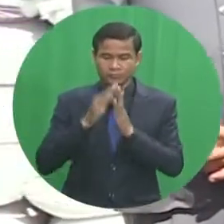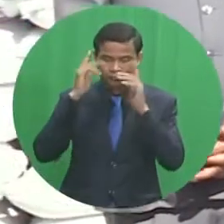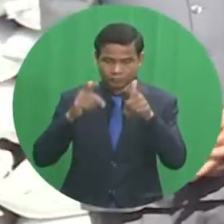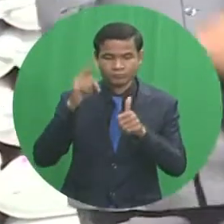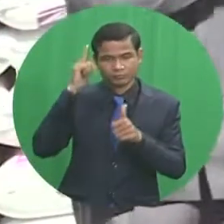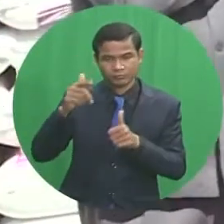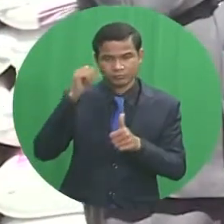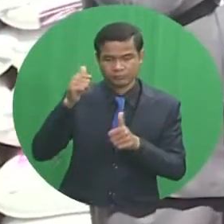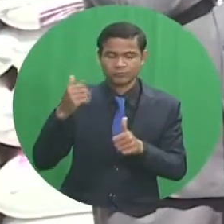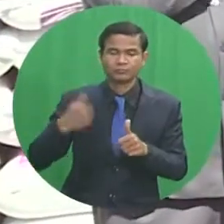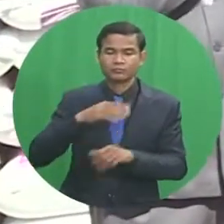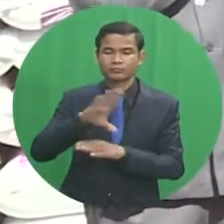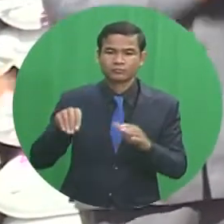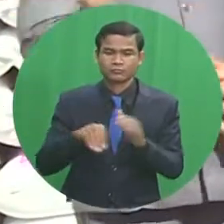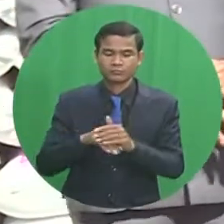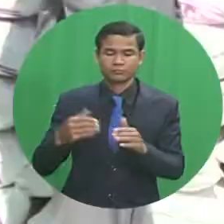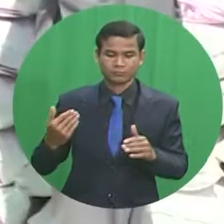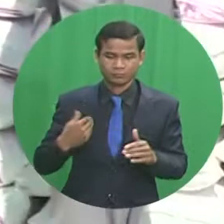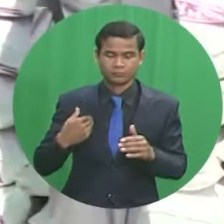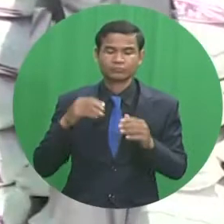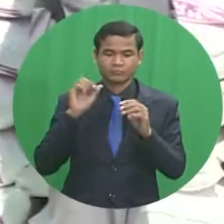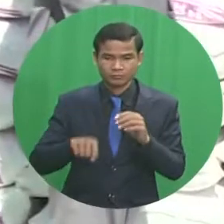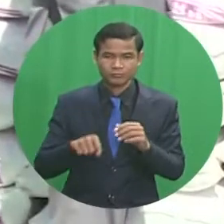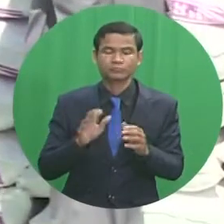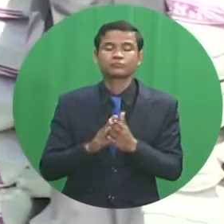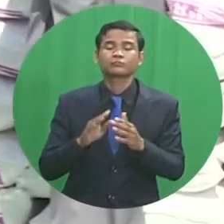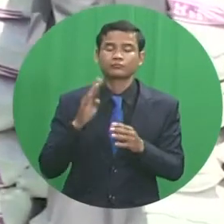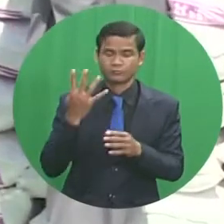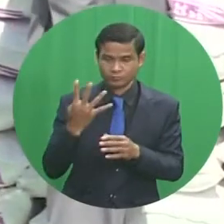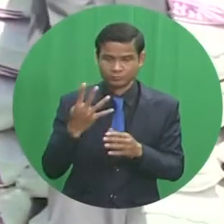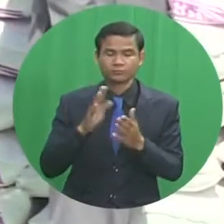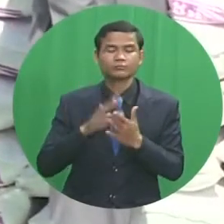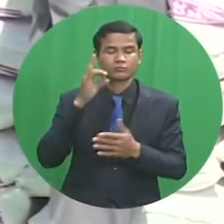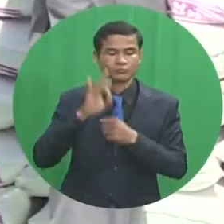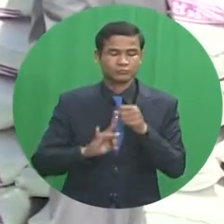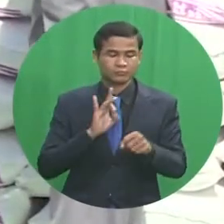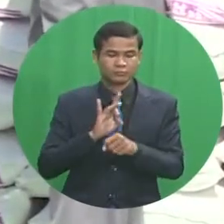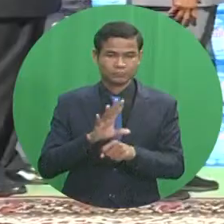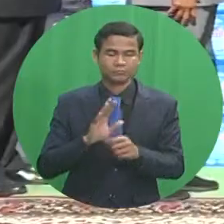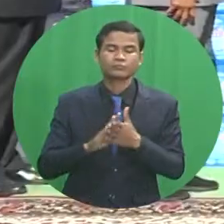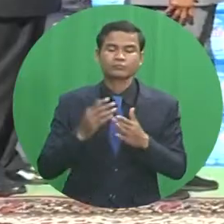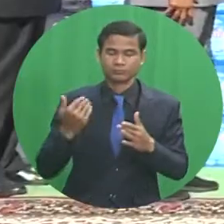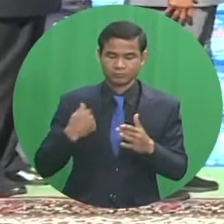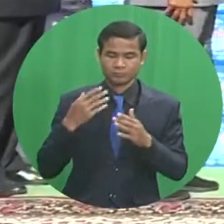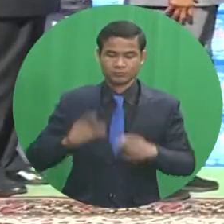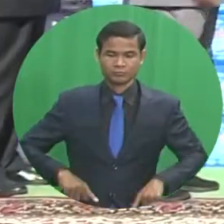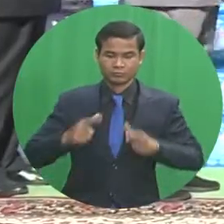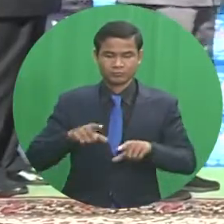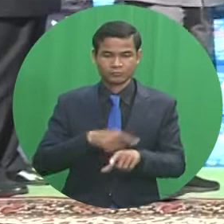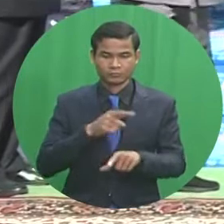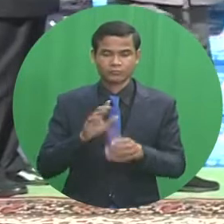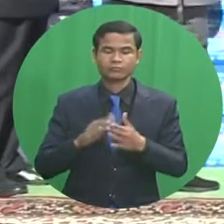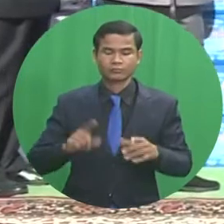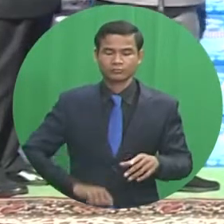វលោកស្រីទាំងអស់សូមបានប្រកបតែនឹងព្រះពុទ្ធពរ4ប្រការអាយុវណ្ណៈសុខៈពលៈ